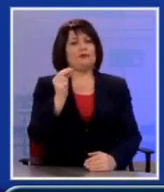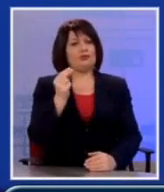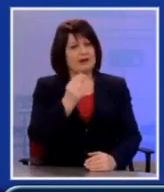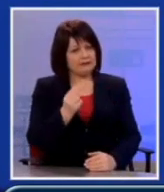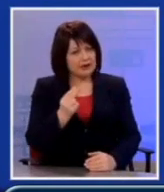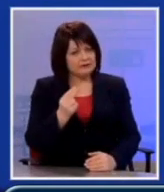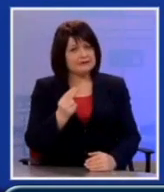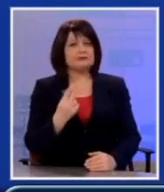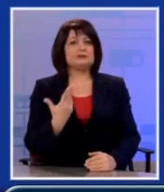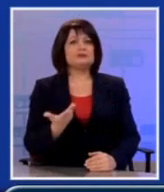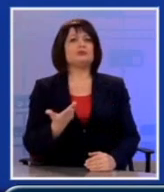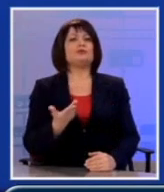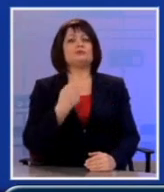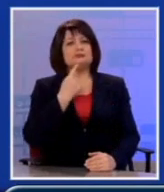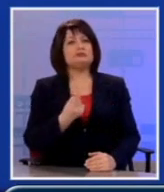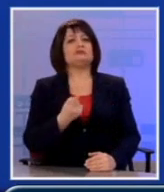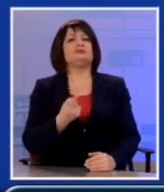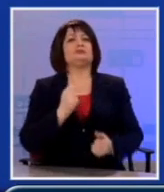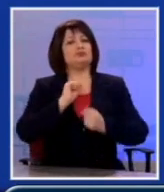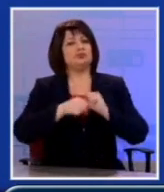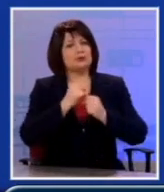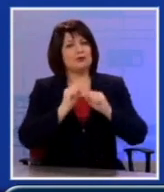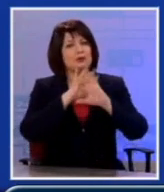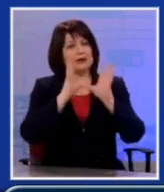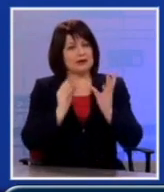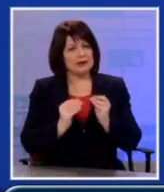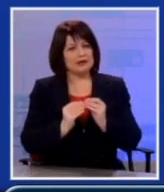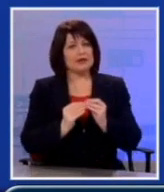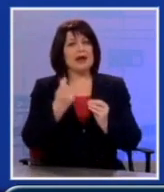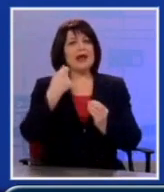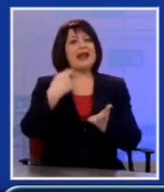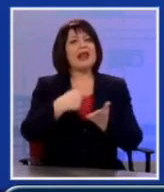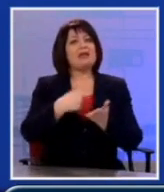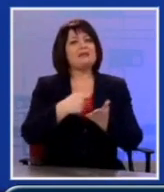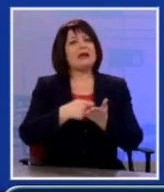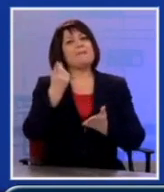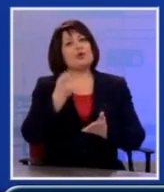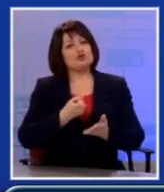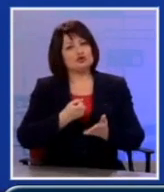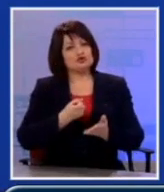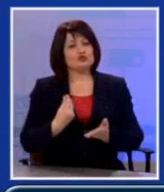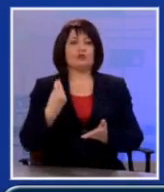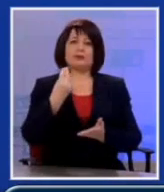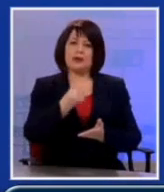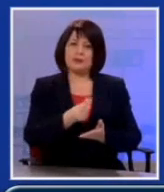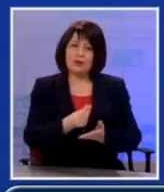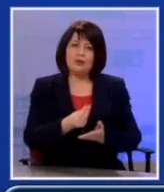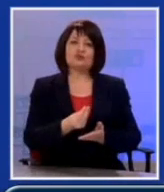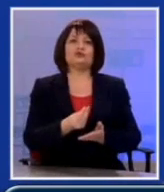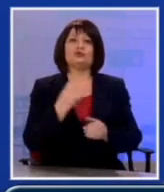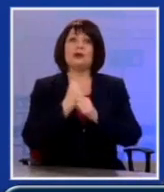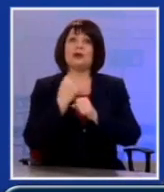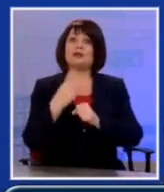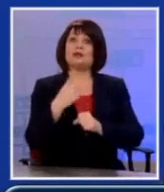βουλευτές που καταθέτουν και καταβάλουν το σύνολο της αποζημίωσής τους για να υπηρετήσουν τον κοινοβουλευτικό